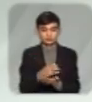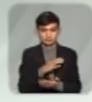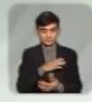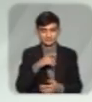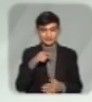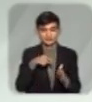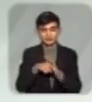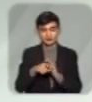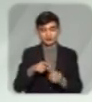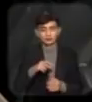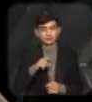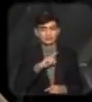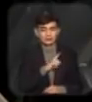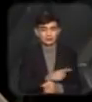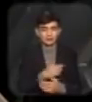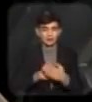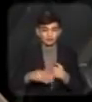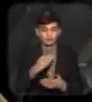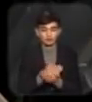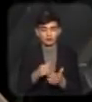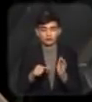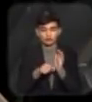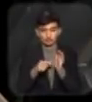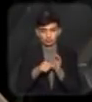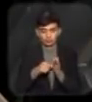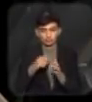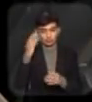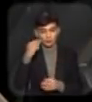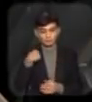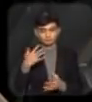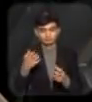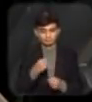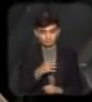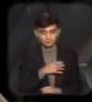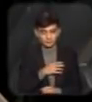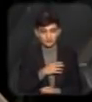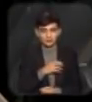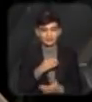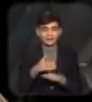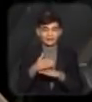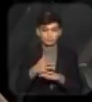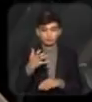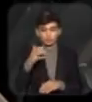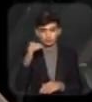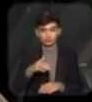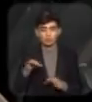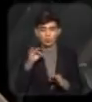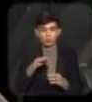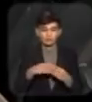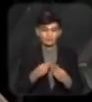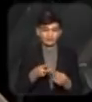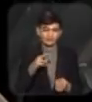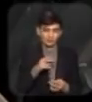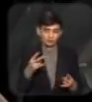клиентінің қуанышында шек жоқ. 6-шы 90-да алдым несие. 500 мыңдай өзіміздің